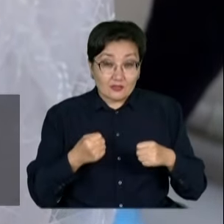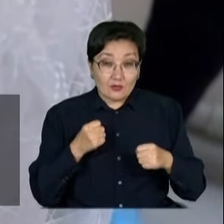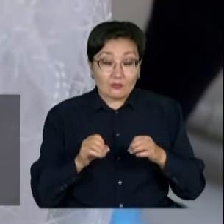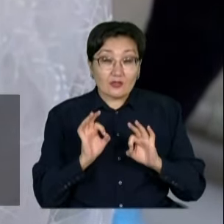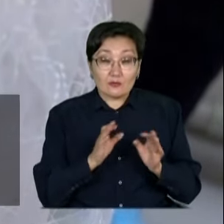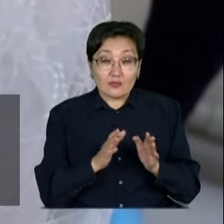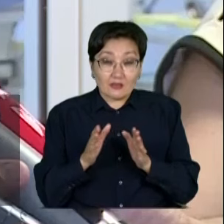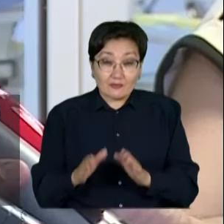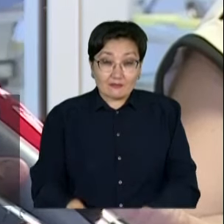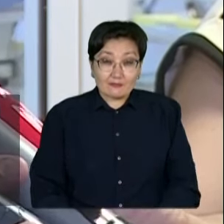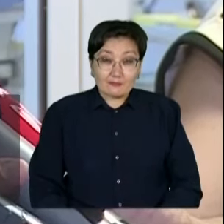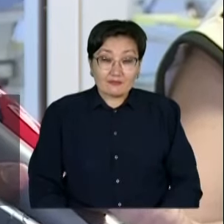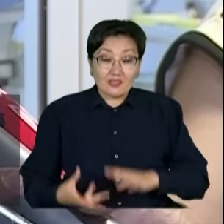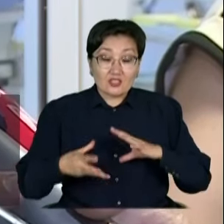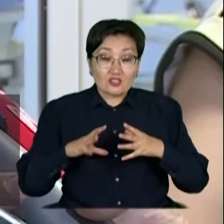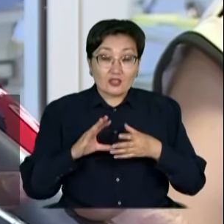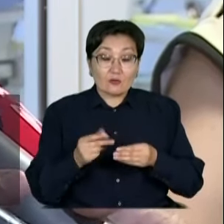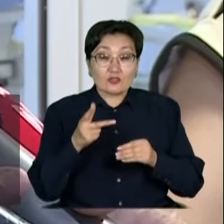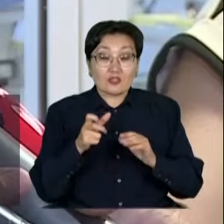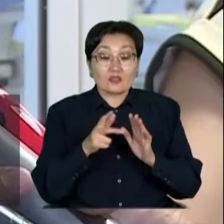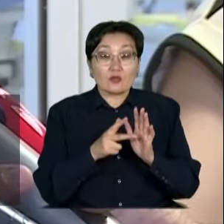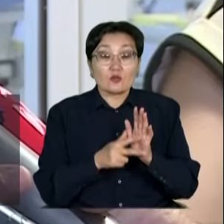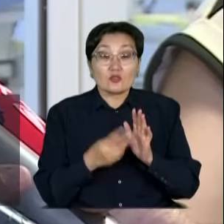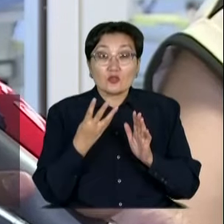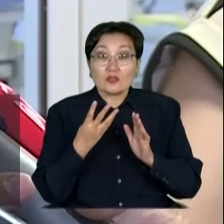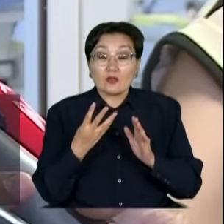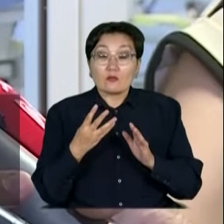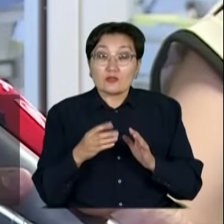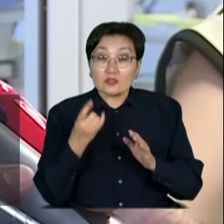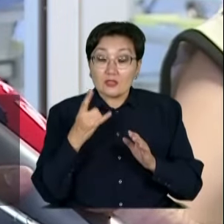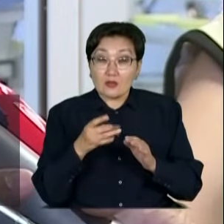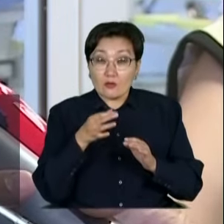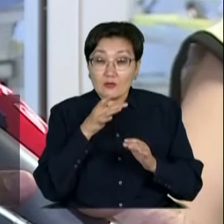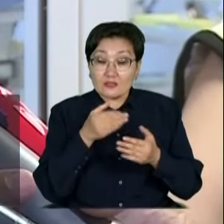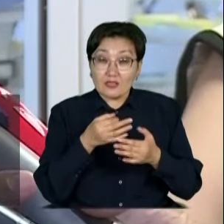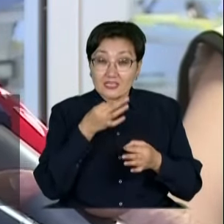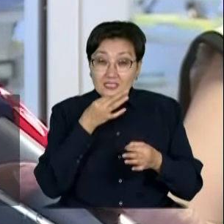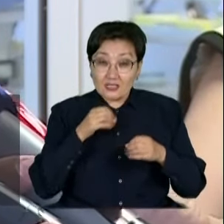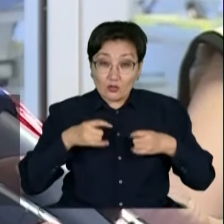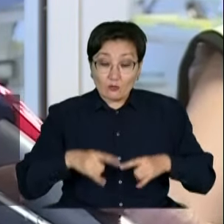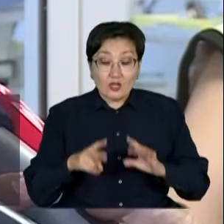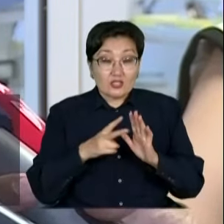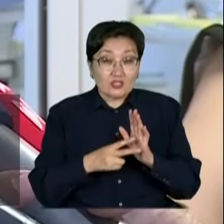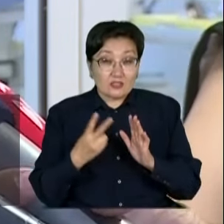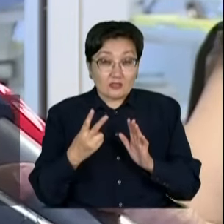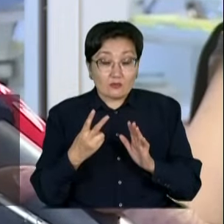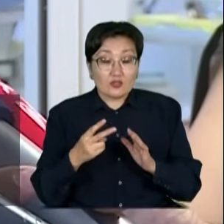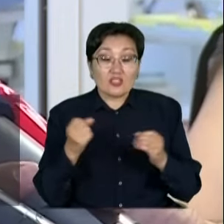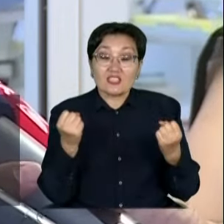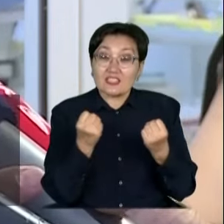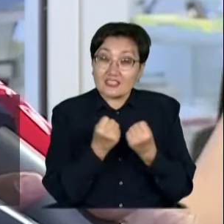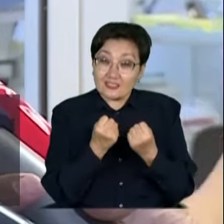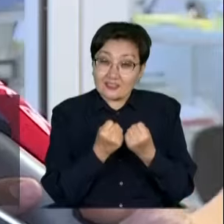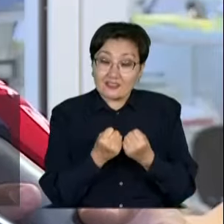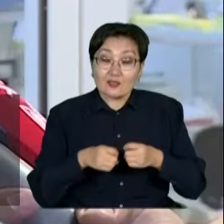бір қалыпты дейді. Жалпы бізде 384 нәресте мерзімінен ерте толған болса, 72 егіз дүниеге